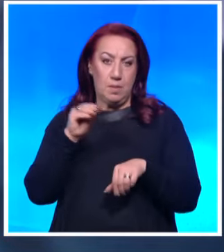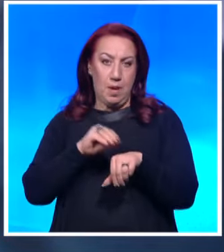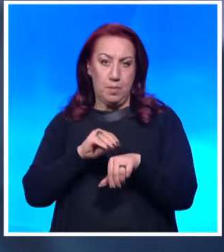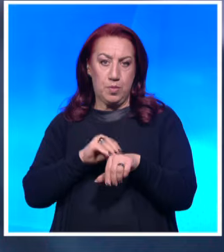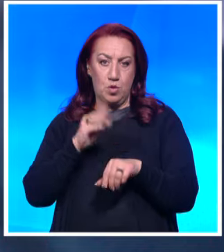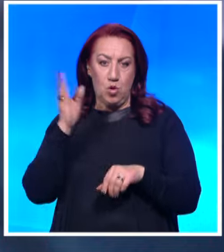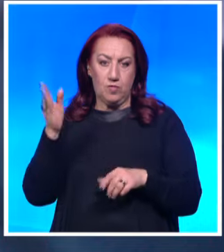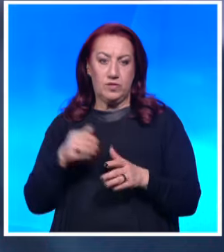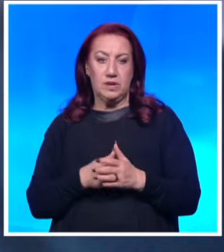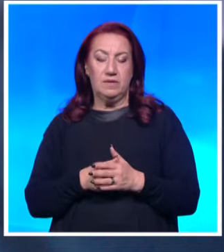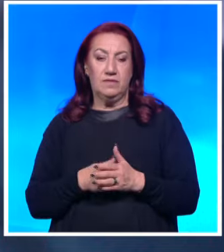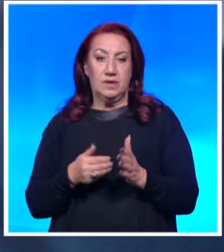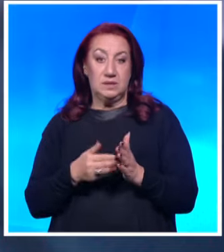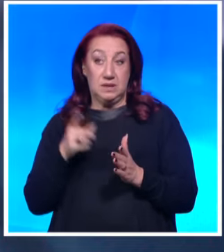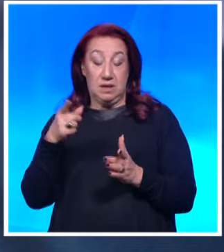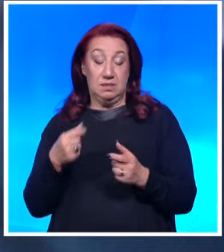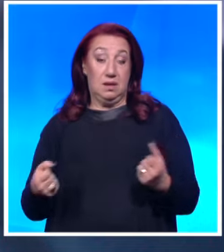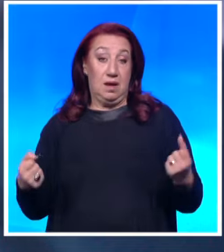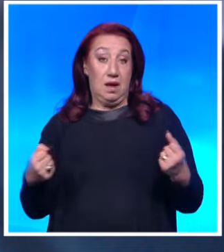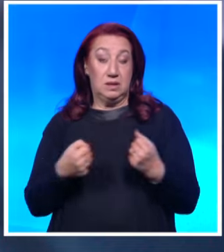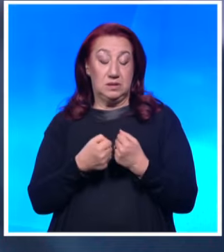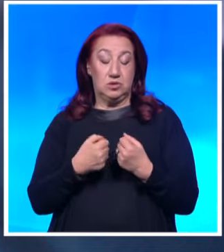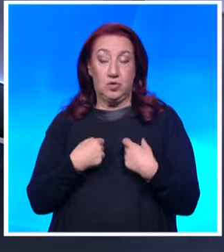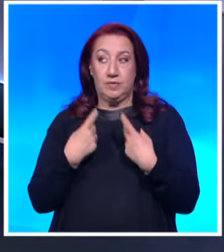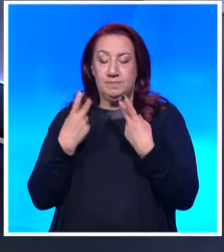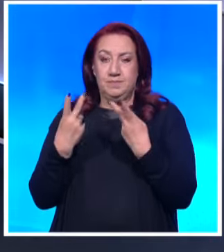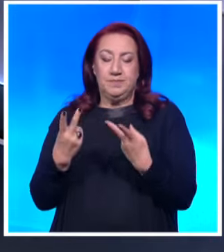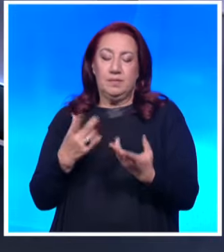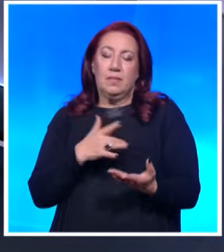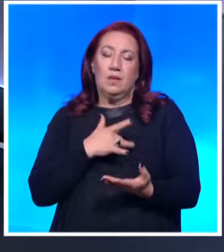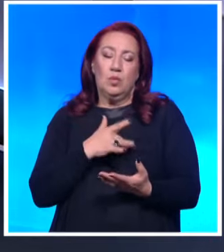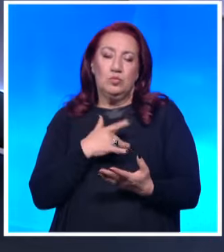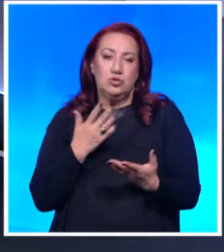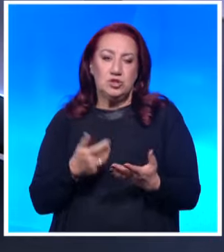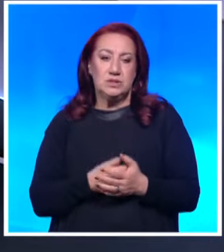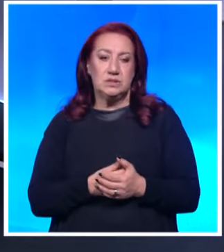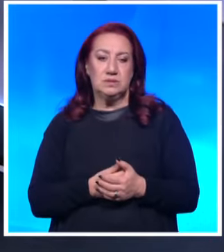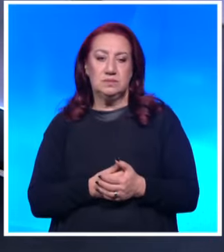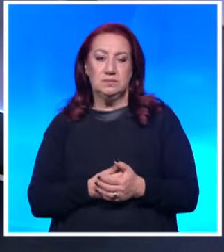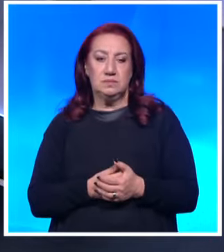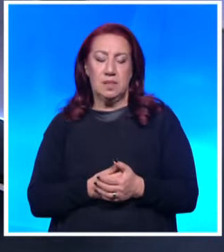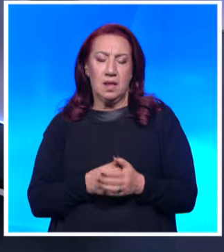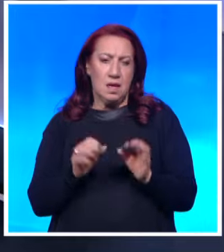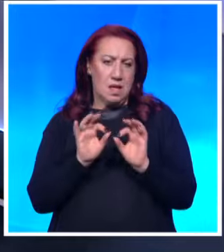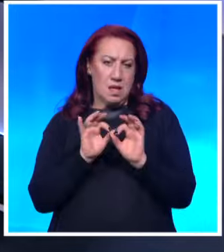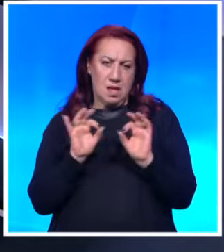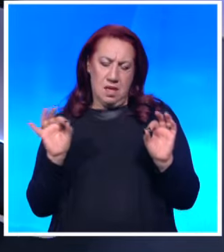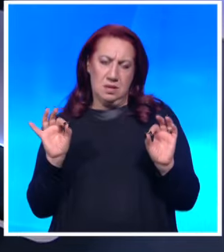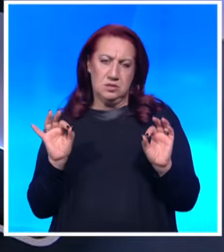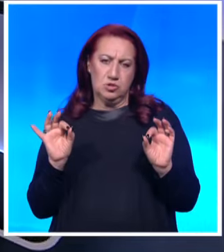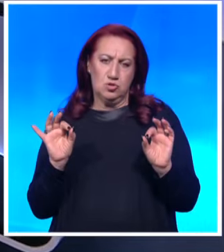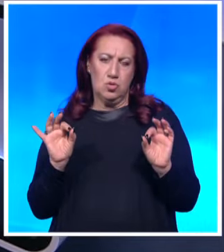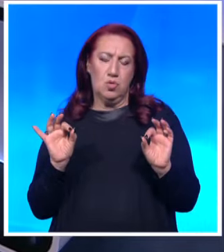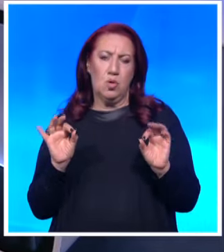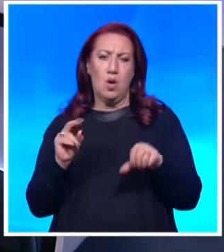накъдето отново заради този трагичен инцидент отправяме погледи и главите си. И ясно е, че Пловдив е място,